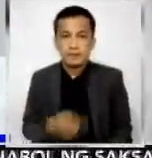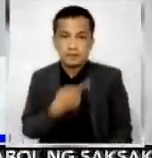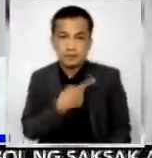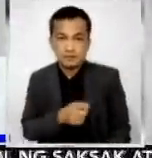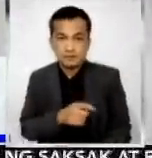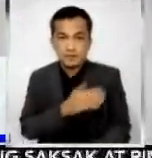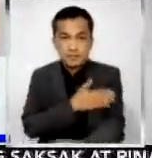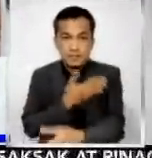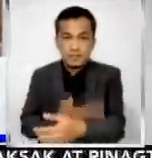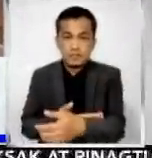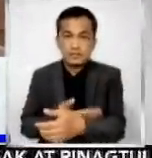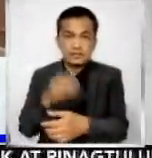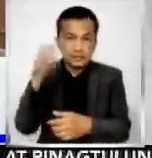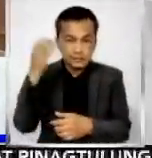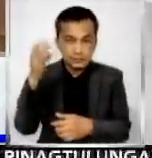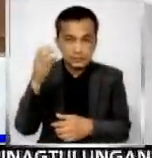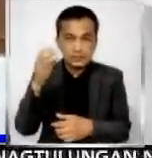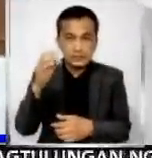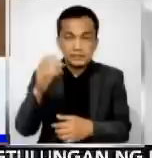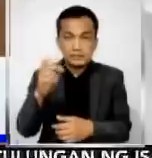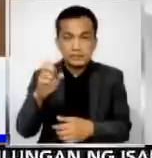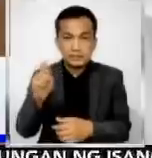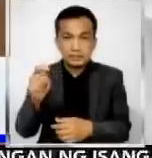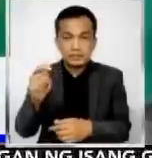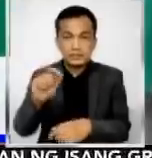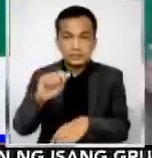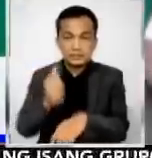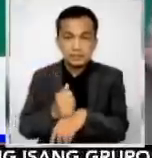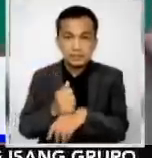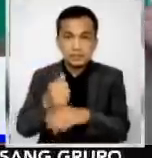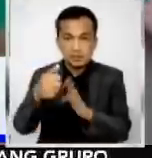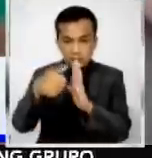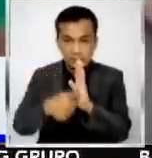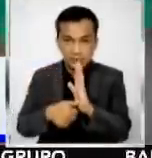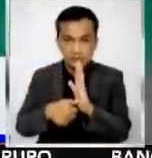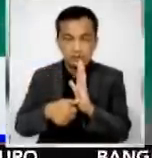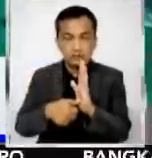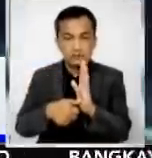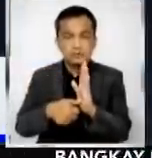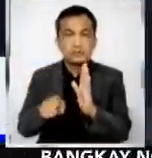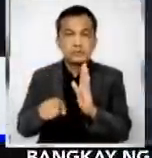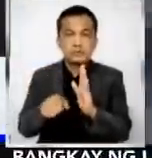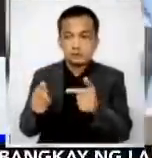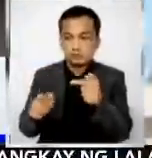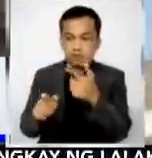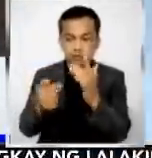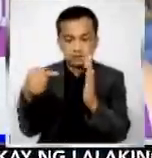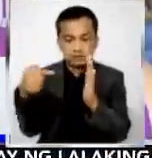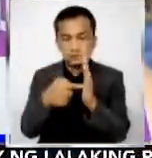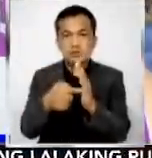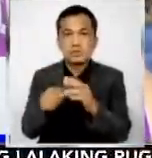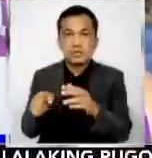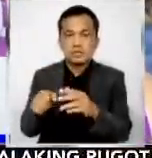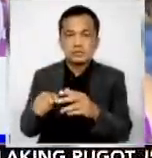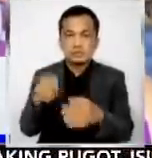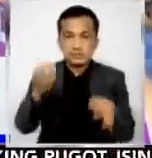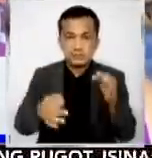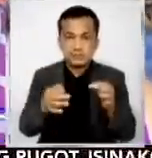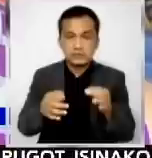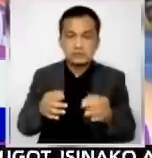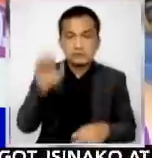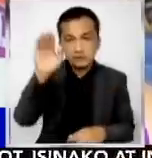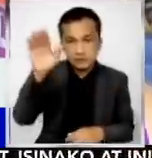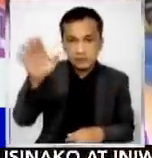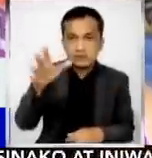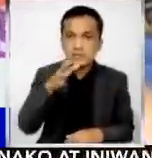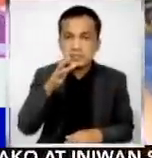at nakatakdang operahan matapos tamaan ng bala sa kamay. Hustisya ang panawagan ng ina ni Keith. Sana maano kayo, makonsensya